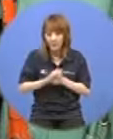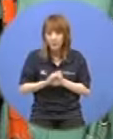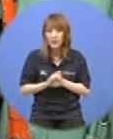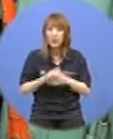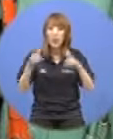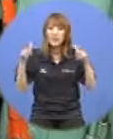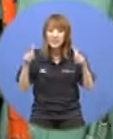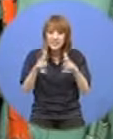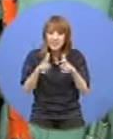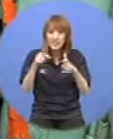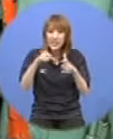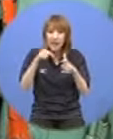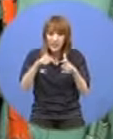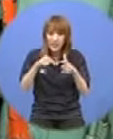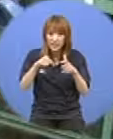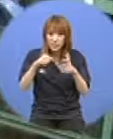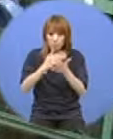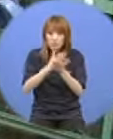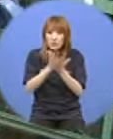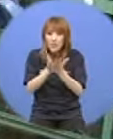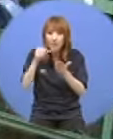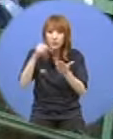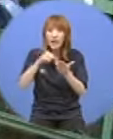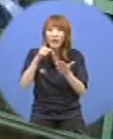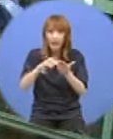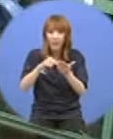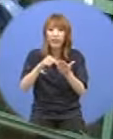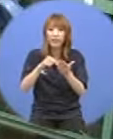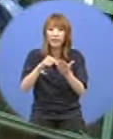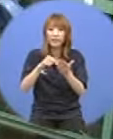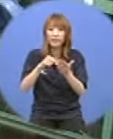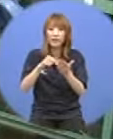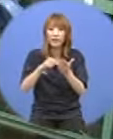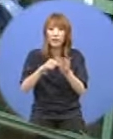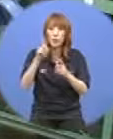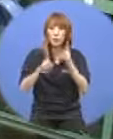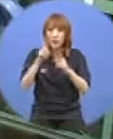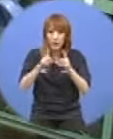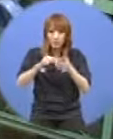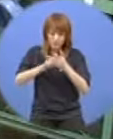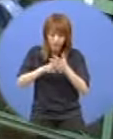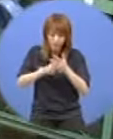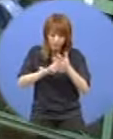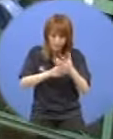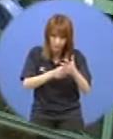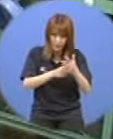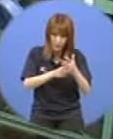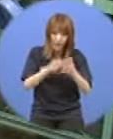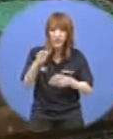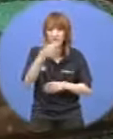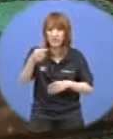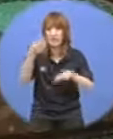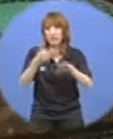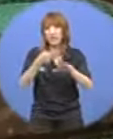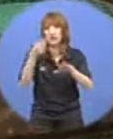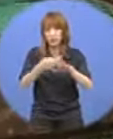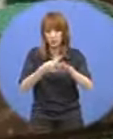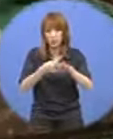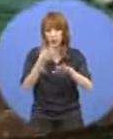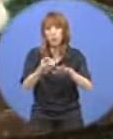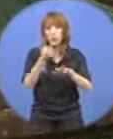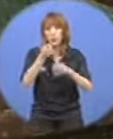小さいジャンルの中で、ともかく努力をして、 一番の技術を持ったところにな